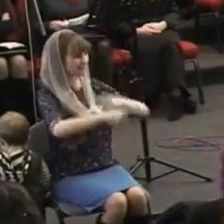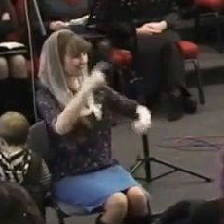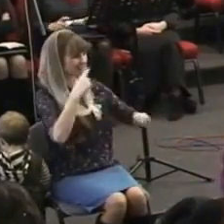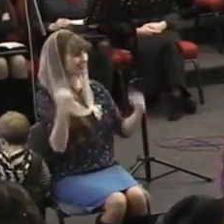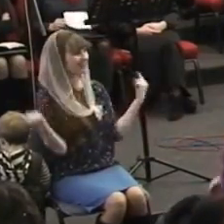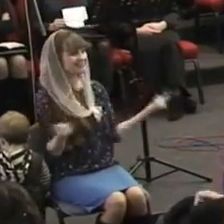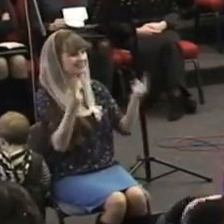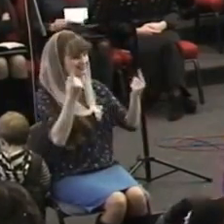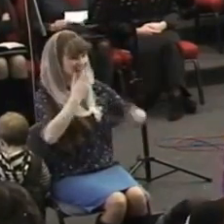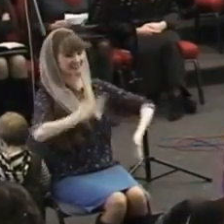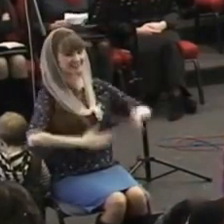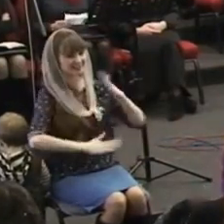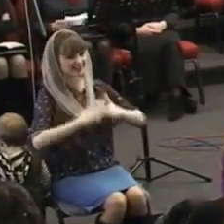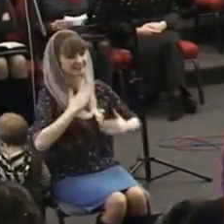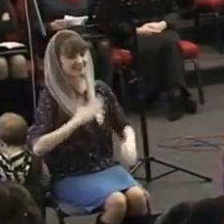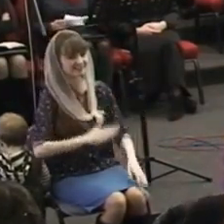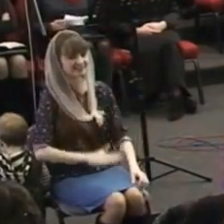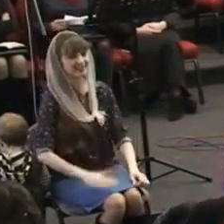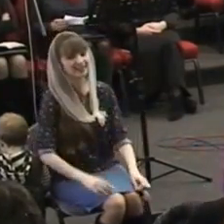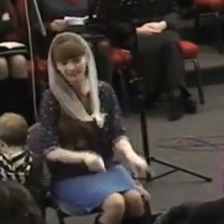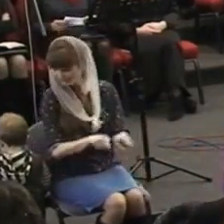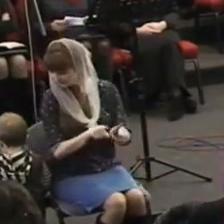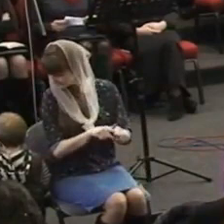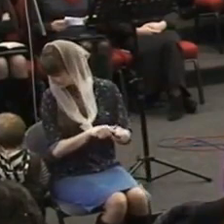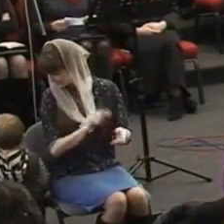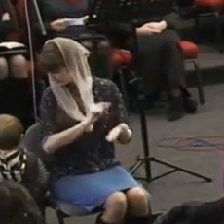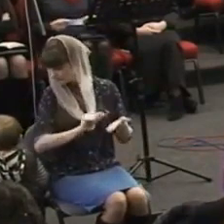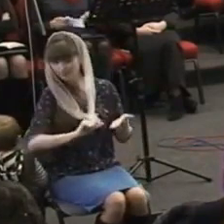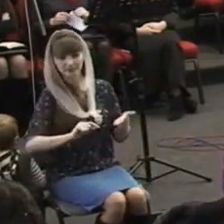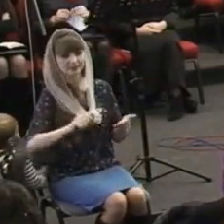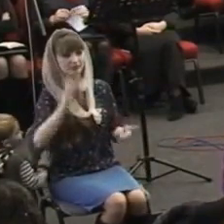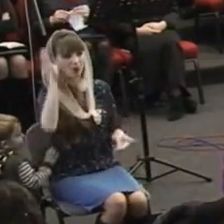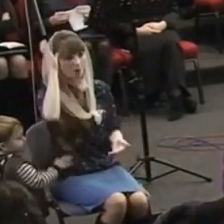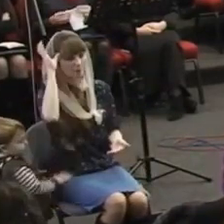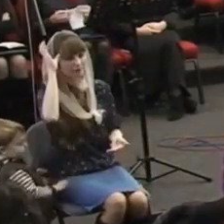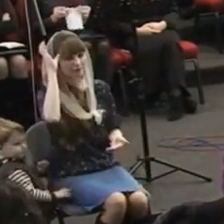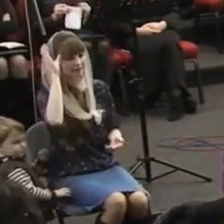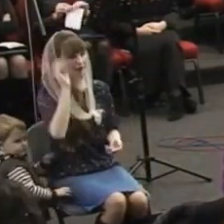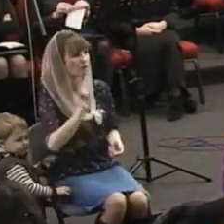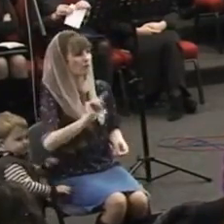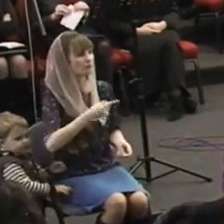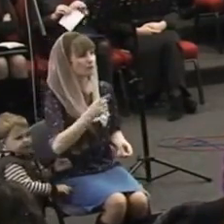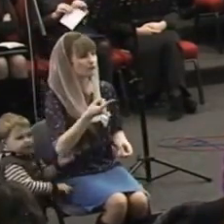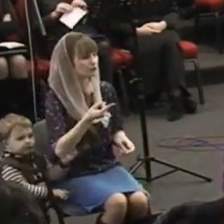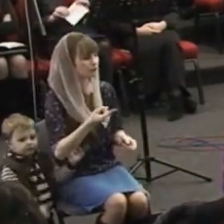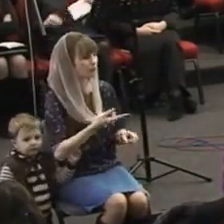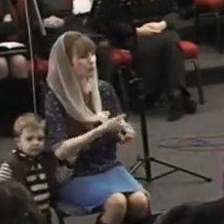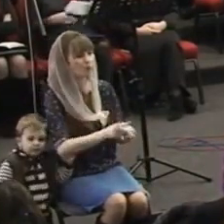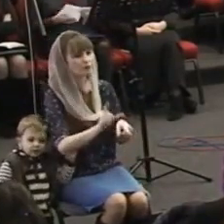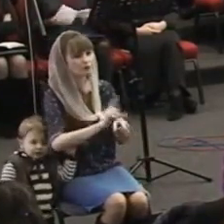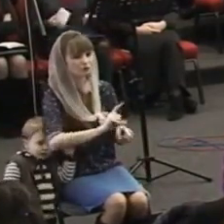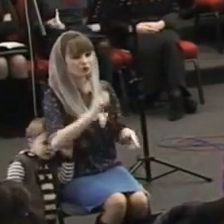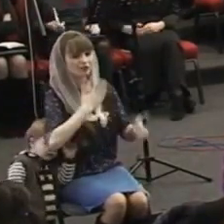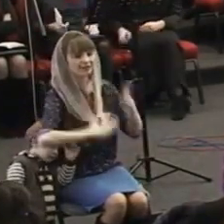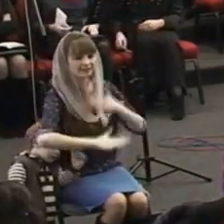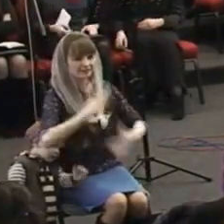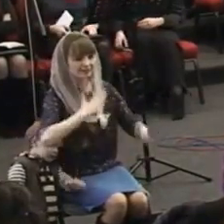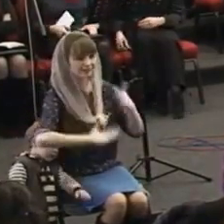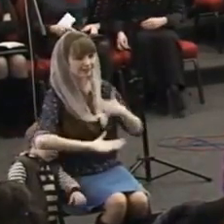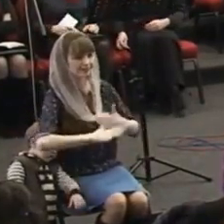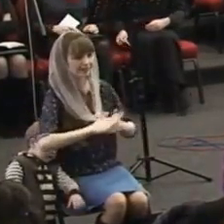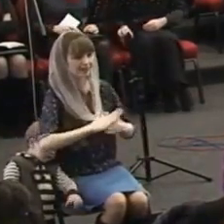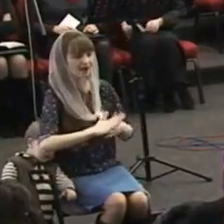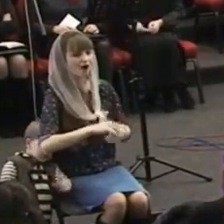Тут написано, що вони надзвичайно раділи. Але вони чому надзвичайно раділи? Наближаючись